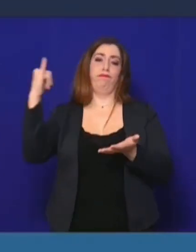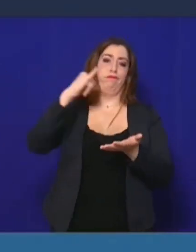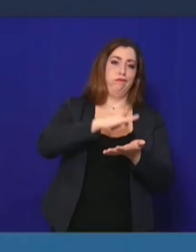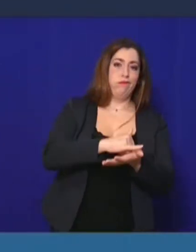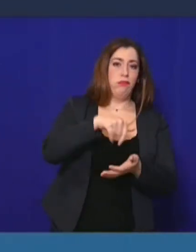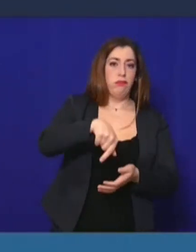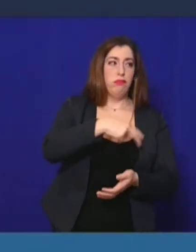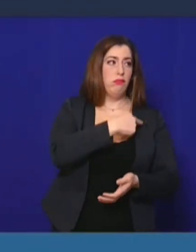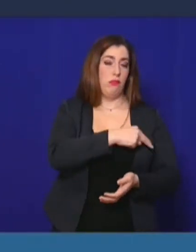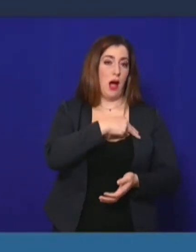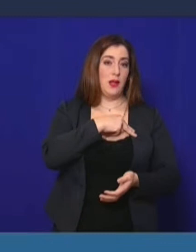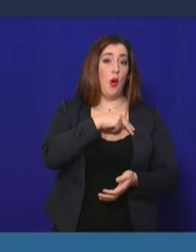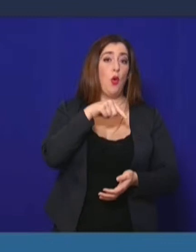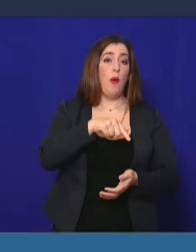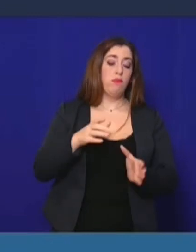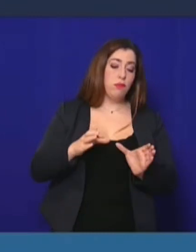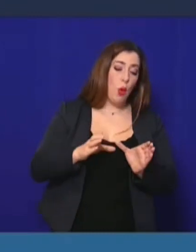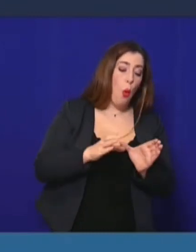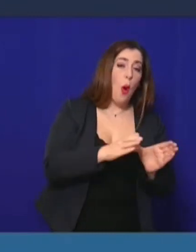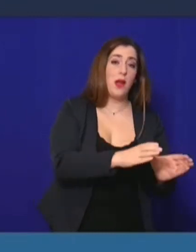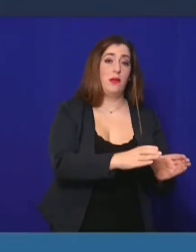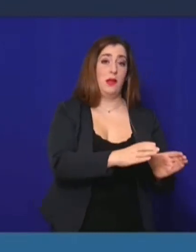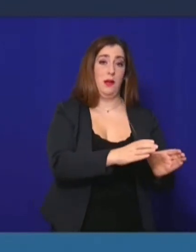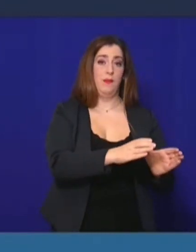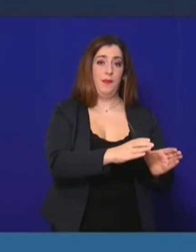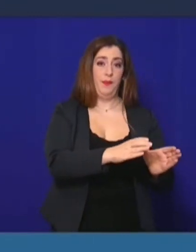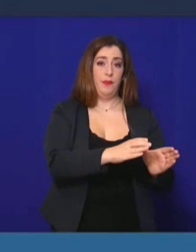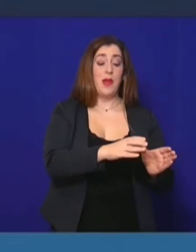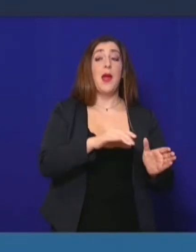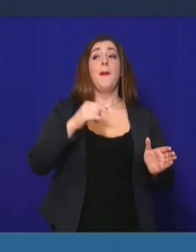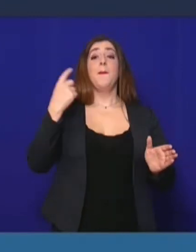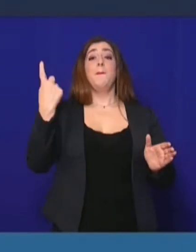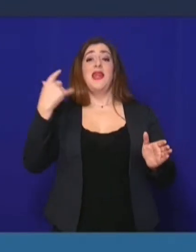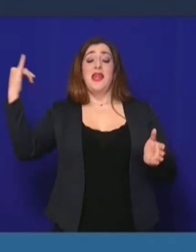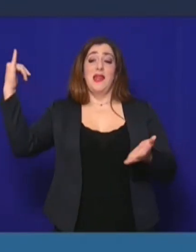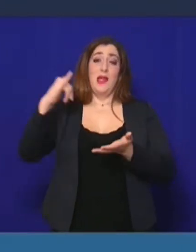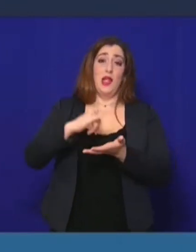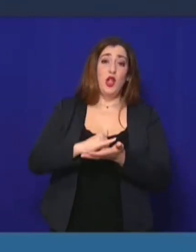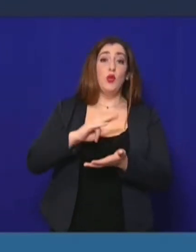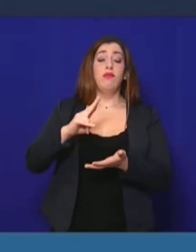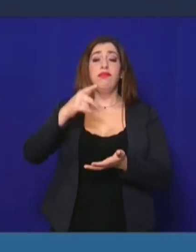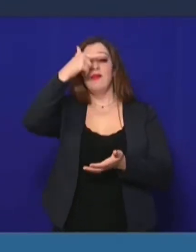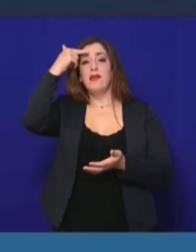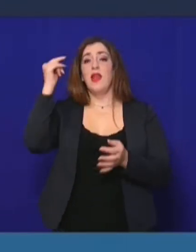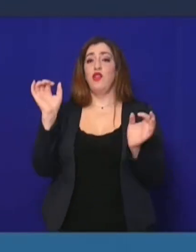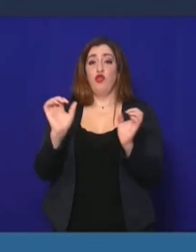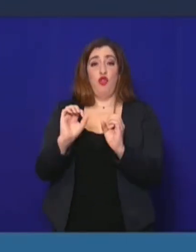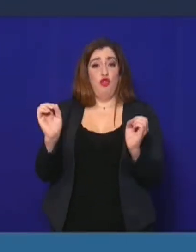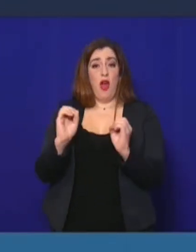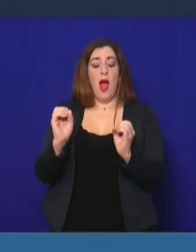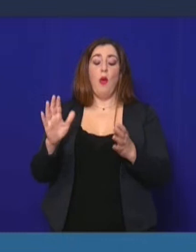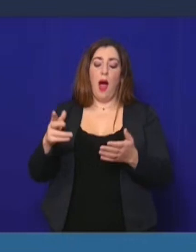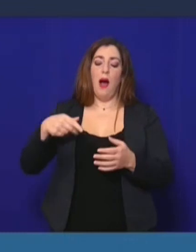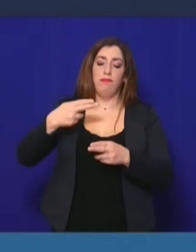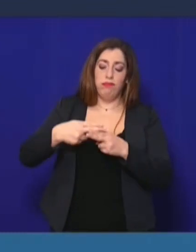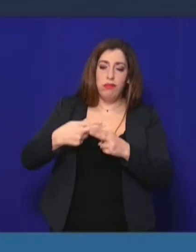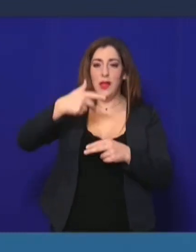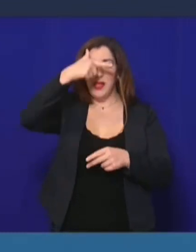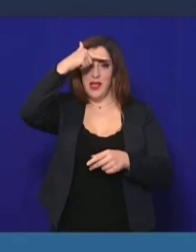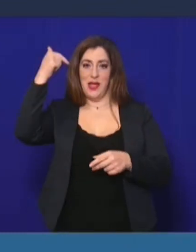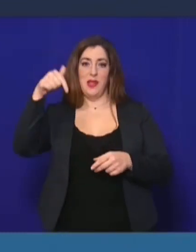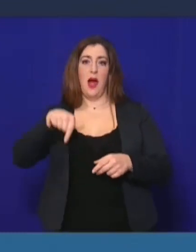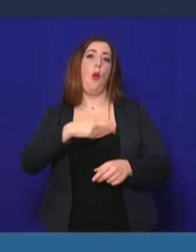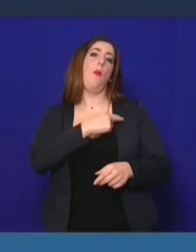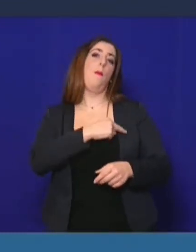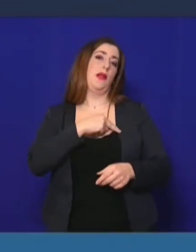aħna nagħmluhom it-test ukoll l-ajruport. Dan kien biex aħna minn meta sirna nafu nkun nistgħu innaqsu r-riskju li jiġu dawn